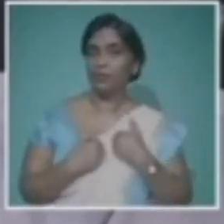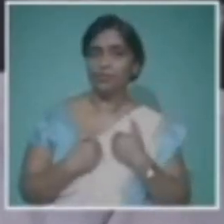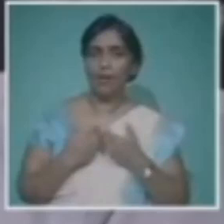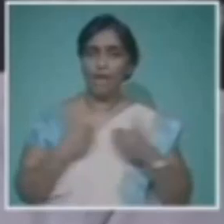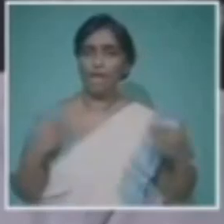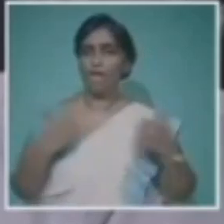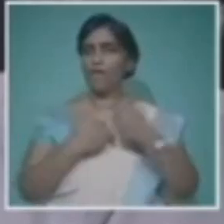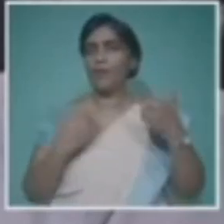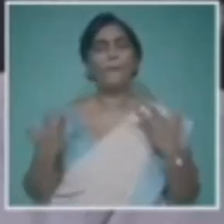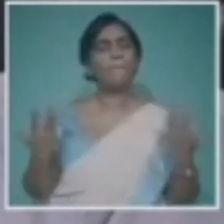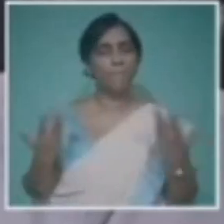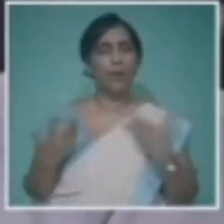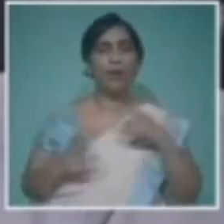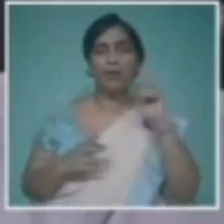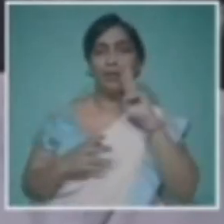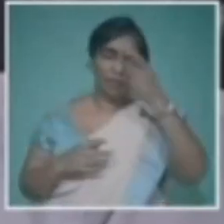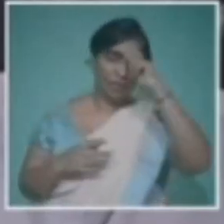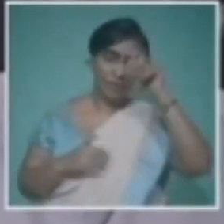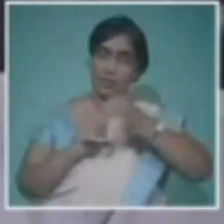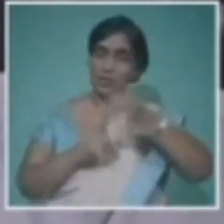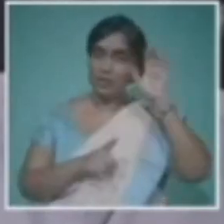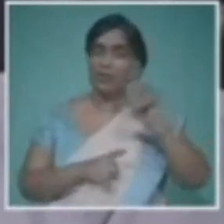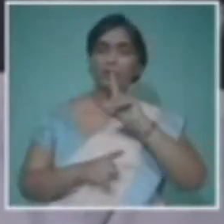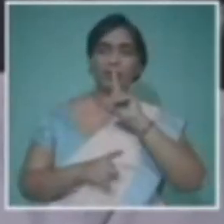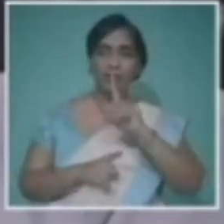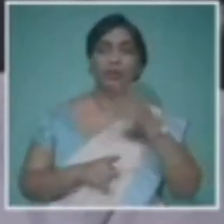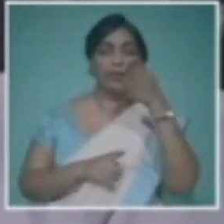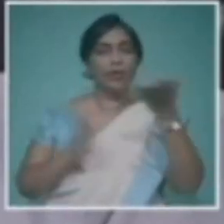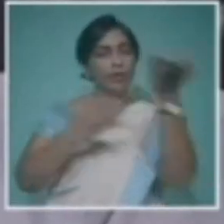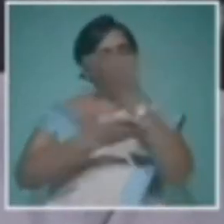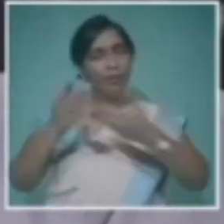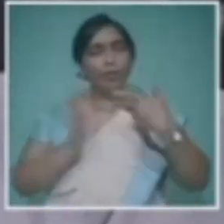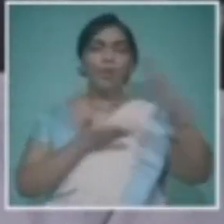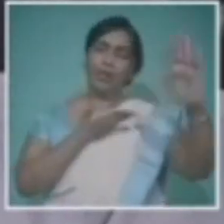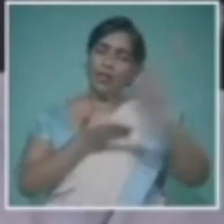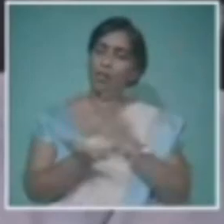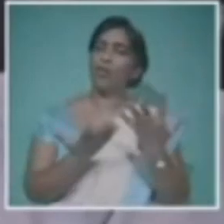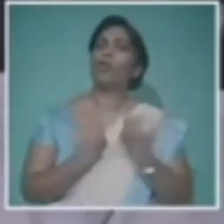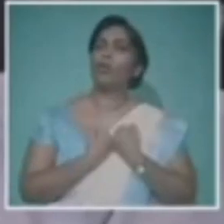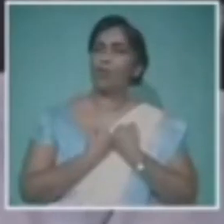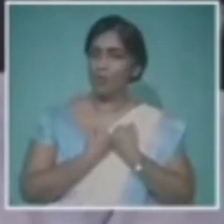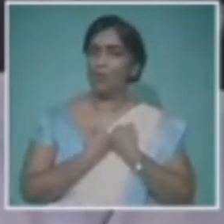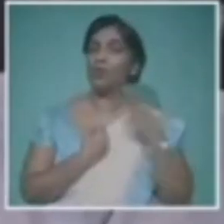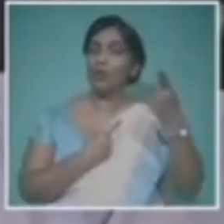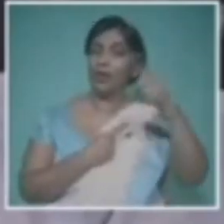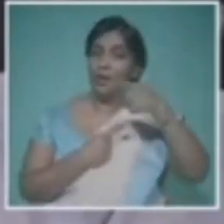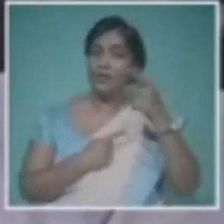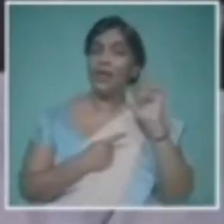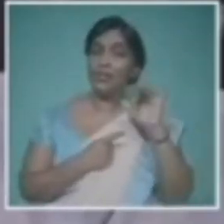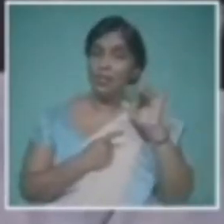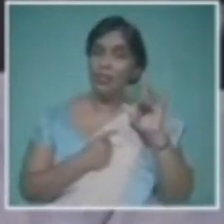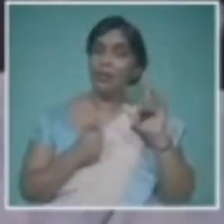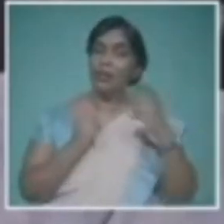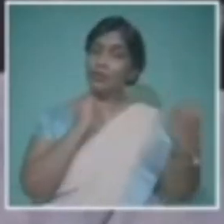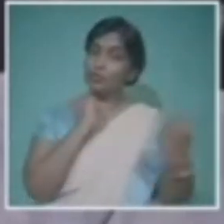වෙලා කරන්න බෑ අපේ රනිල් වික්‍රමසිංහ ජනාධිපතිතුමා ඒකයි කිව්වේ ඔබ සියලු දෙනාගේම සහයෝගය අපිට ඕන ඔබ 175 දෙනෙක්ගත්